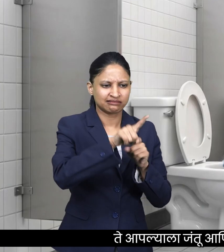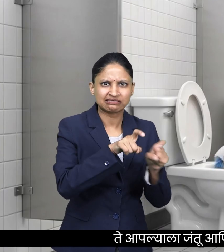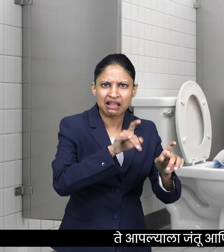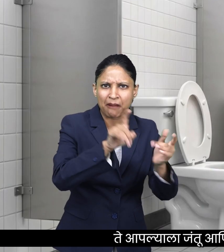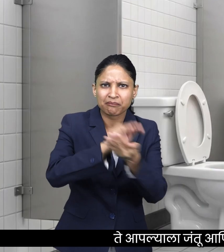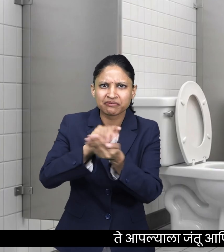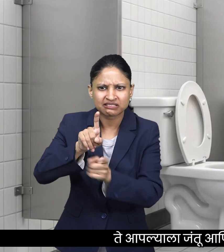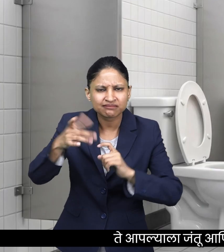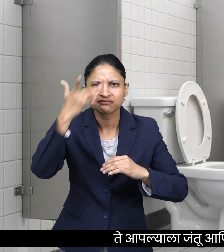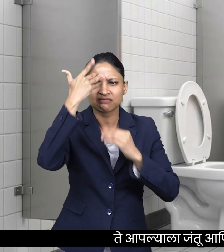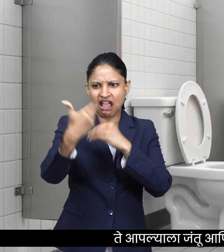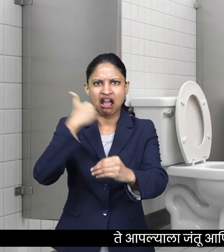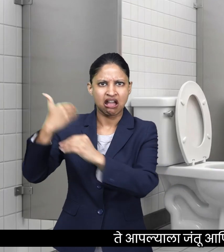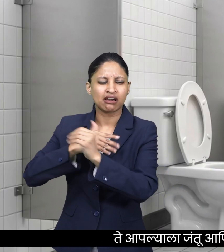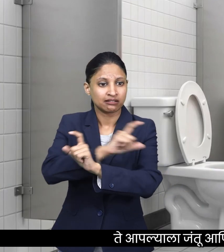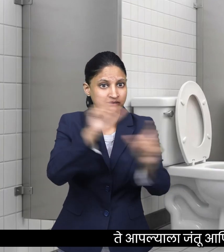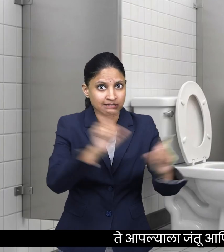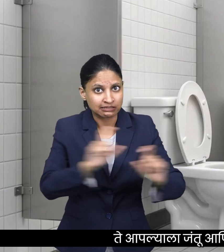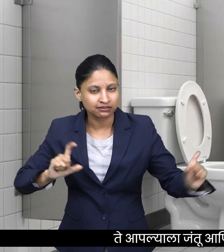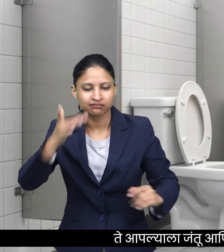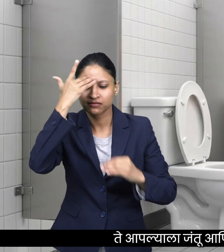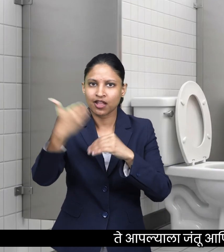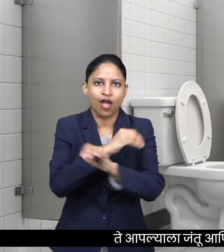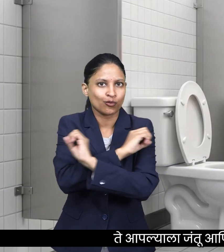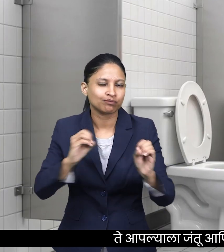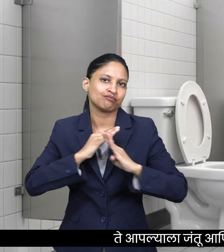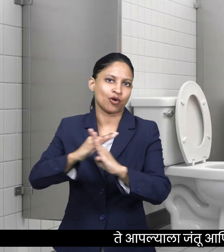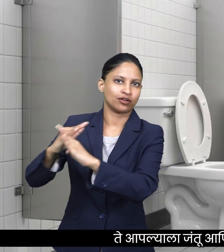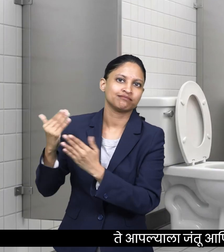ते आपल्याला जंतू आणि आजारांपासून सुरक्षित ठेवतात.